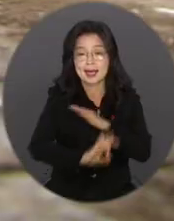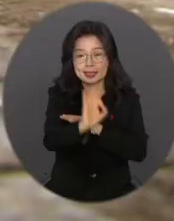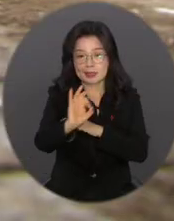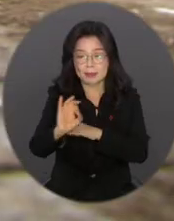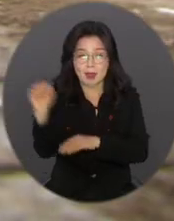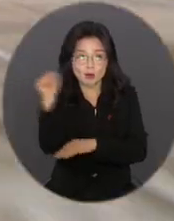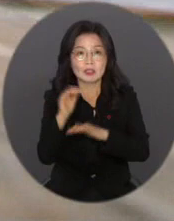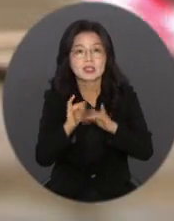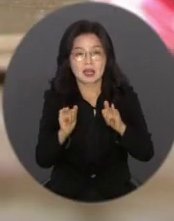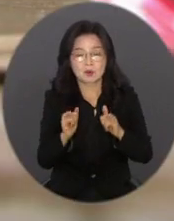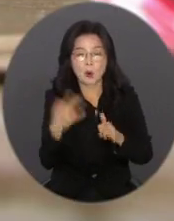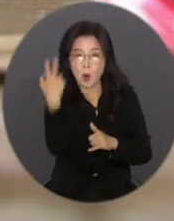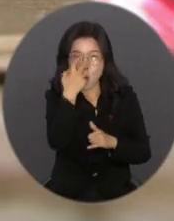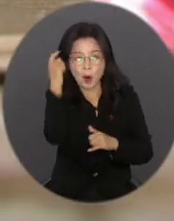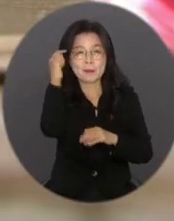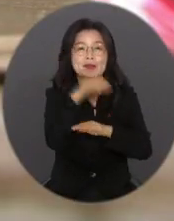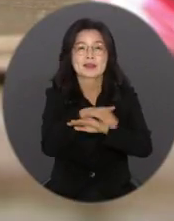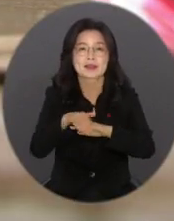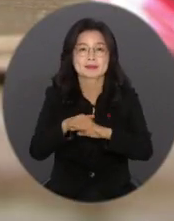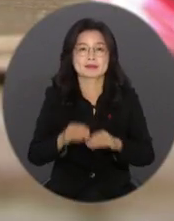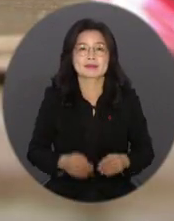단속도 집중할 예정입니다 MBC 뉴스 우종훈입니다